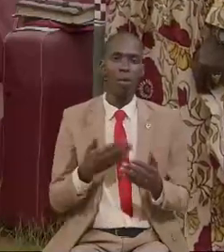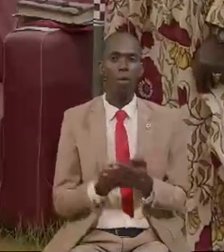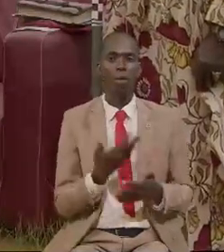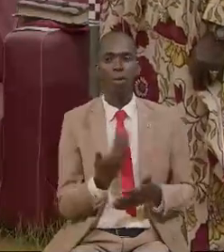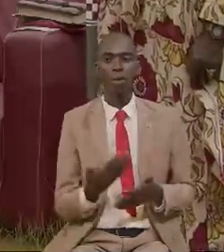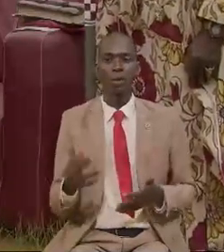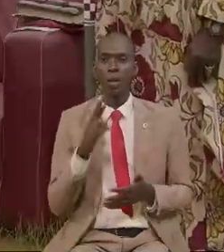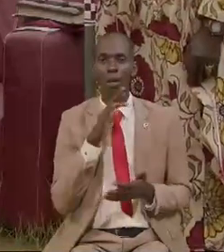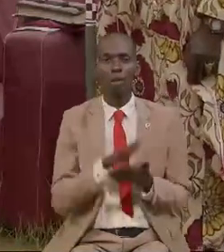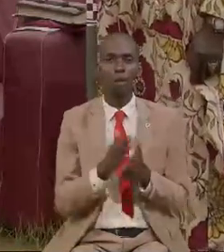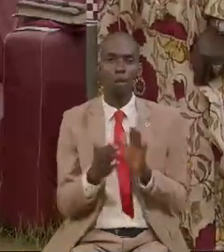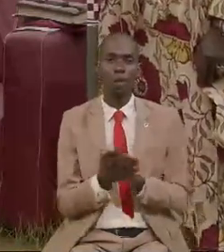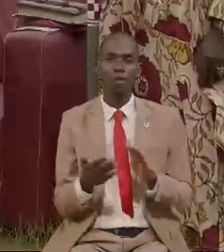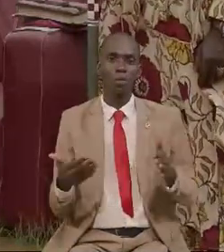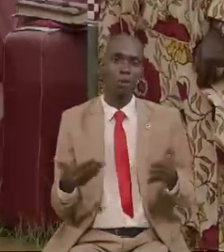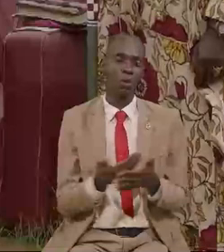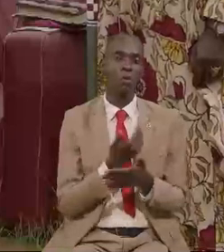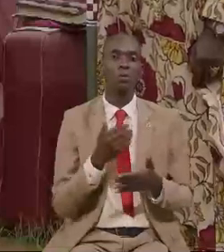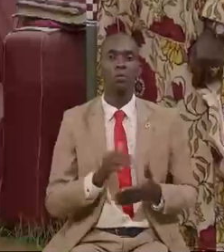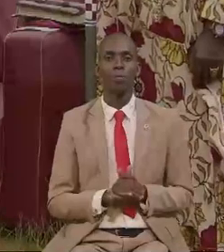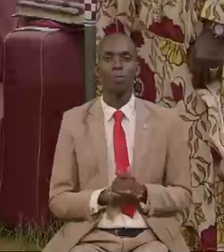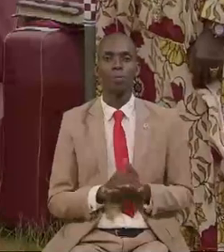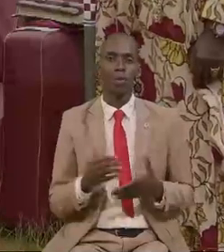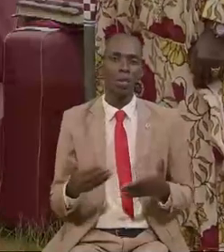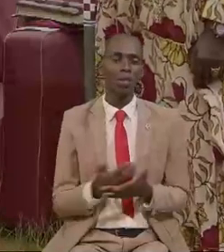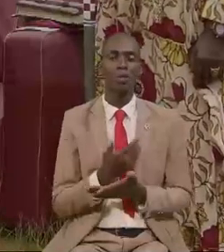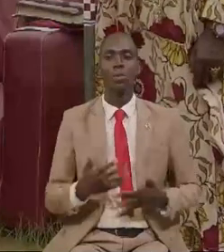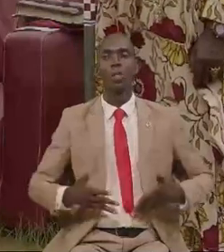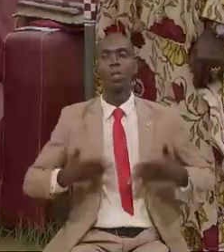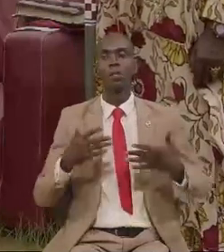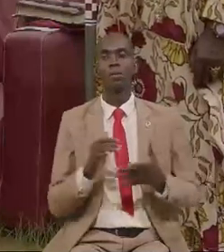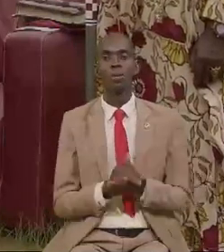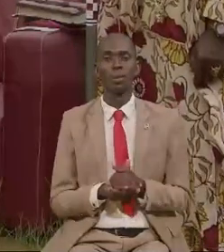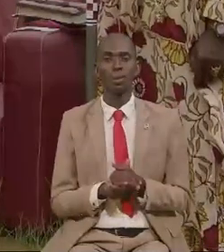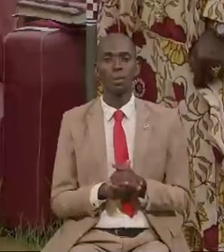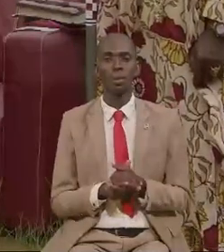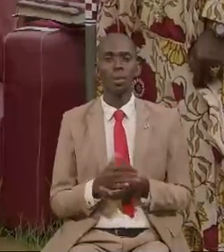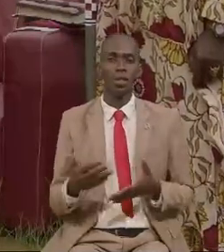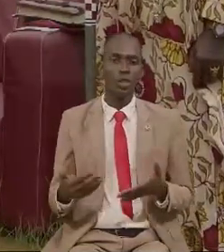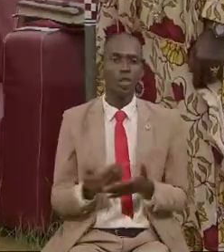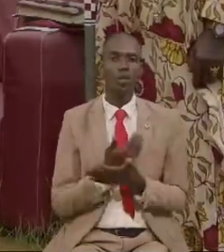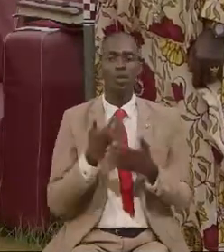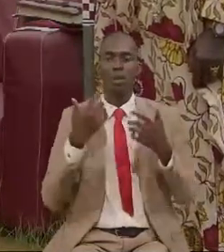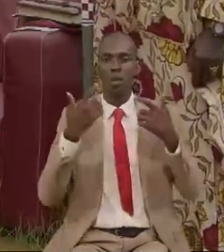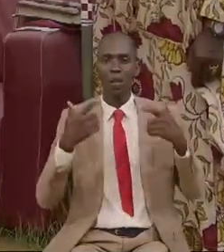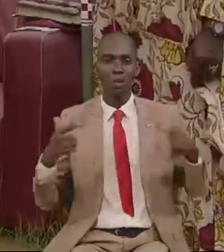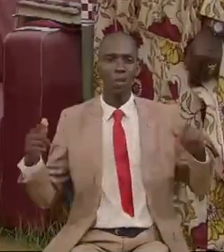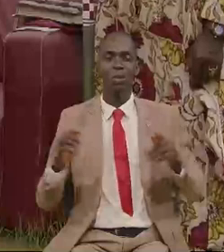Tout est devenu nouveau. Une nouvelle vie, un nouvel langage.